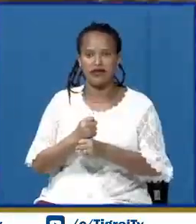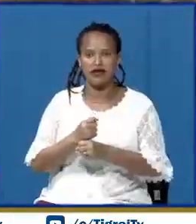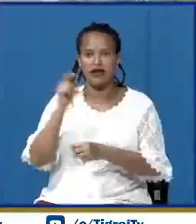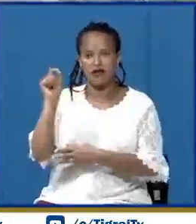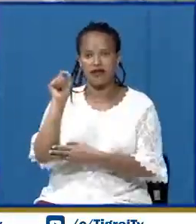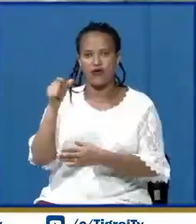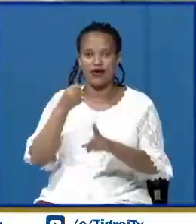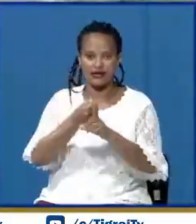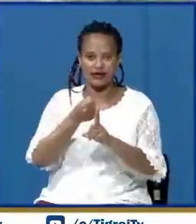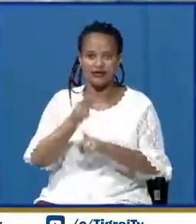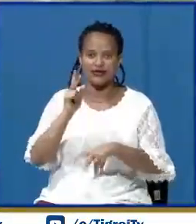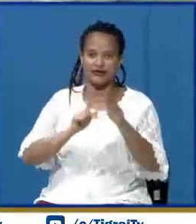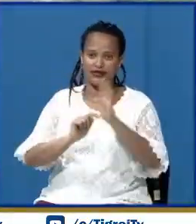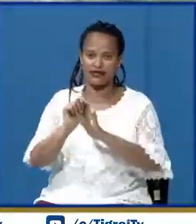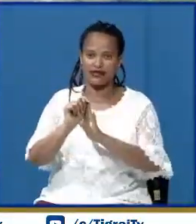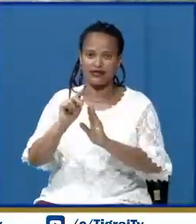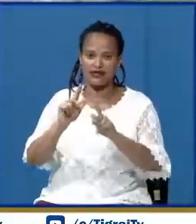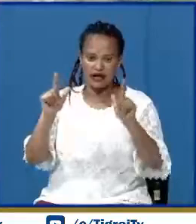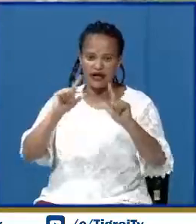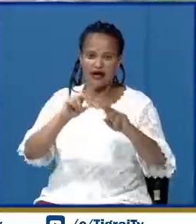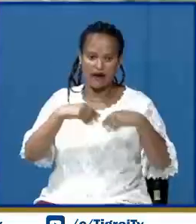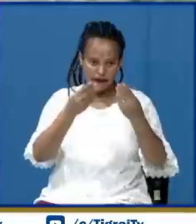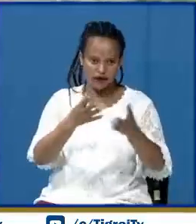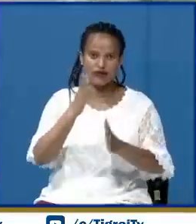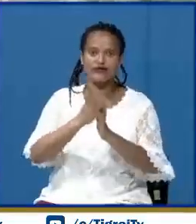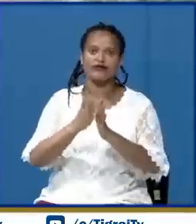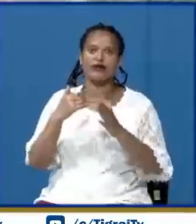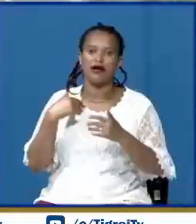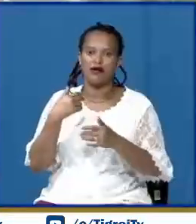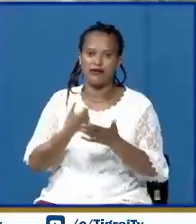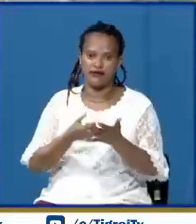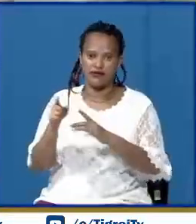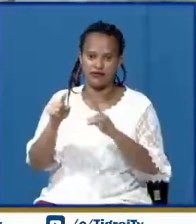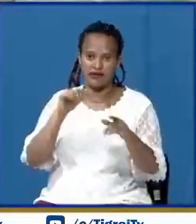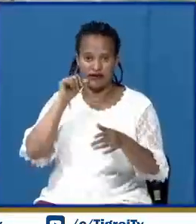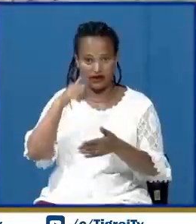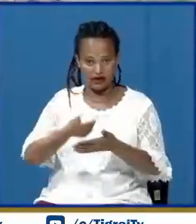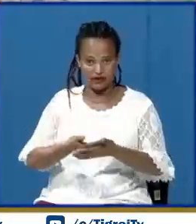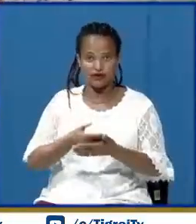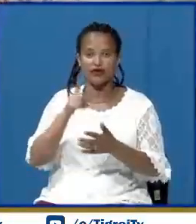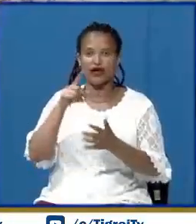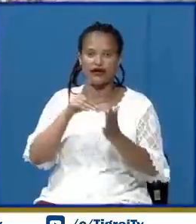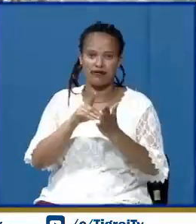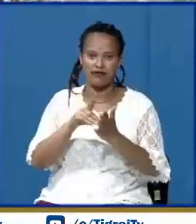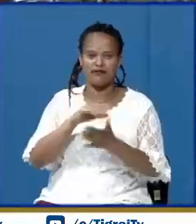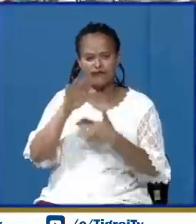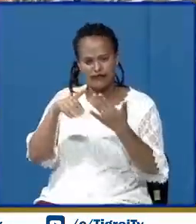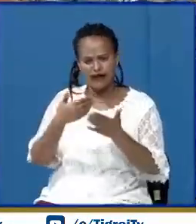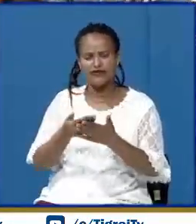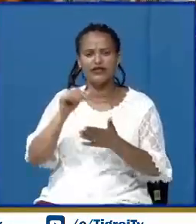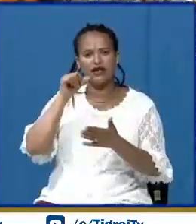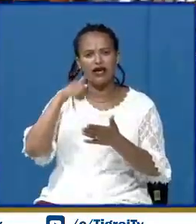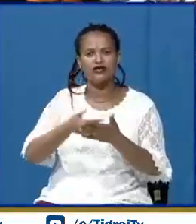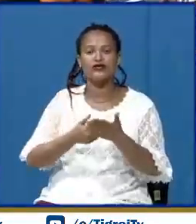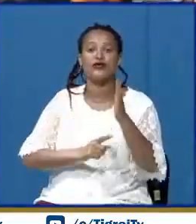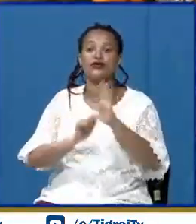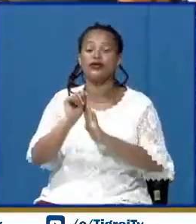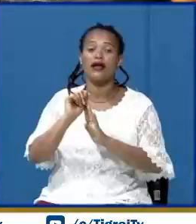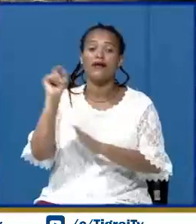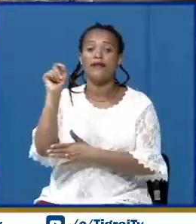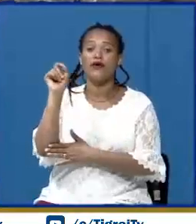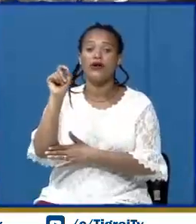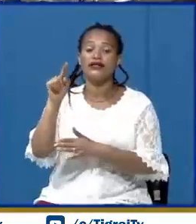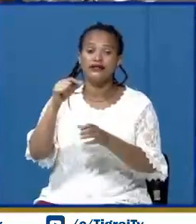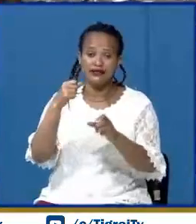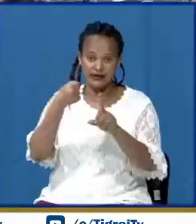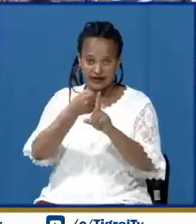ምዕዋት ቃልሲ ህዝቢ ትግራይ ዝለዓለ በርክቶ ይፍፅም ኣለዋ ኢሎም በዚ ድማ ደቂ ኣንስትዮ እታ ከተማ ብሓፈሻ ደቂ ኣንስትዮ ትግራይ ኣብ ምዕዋት እቲ